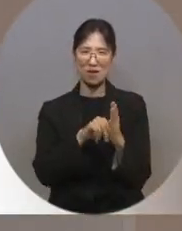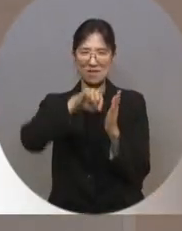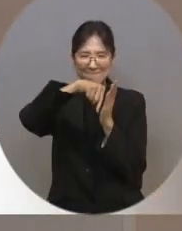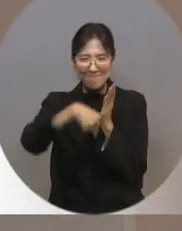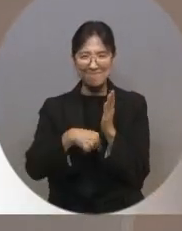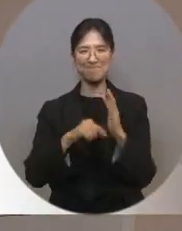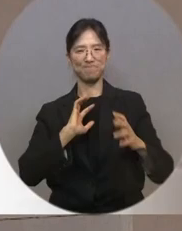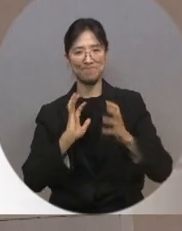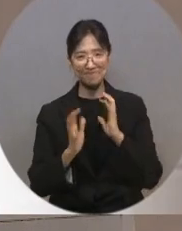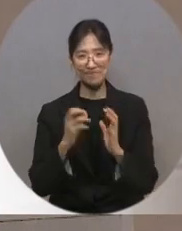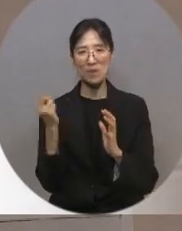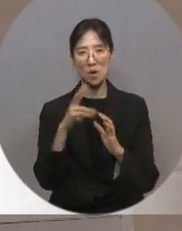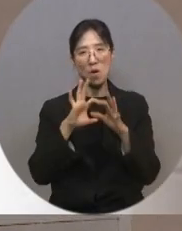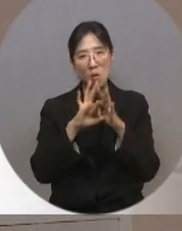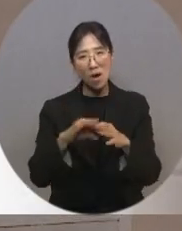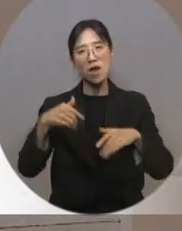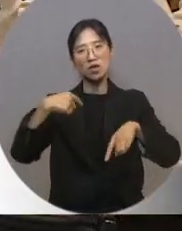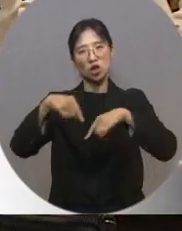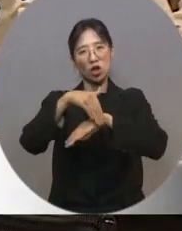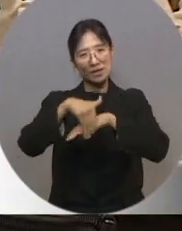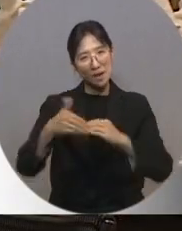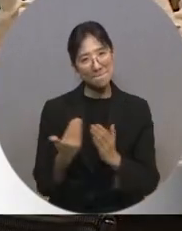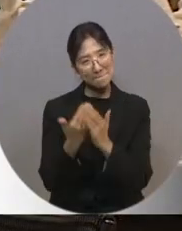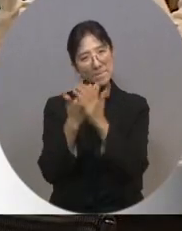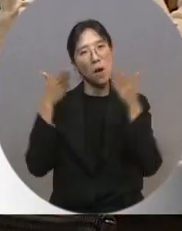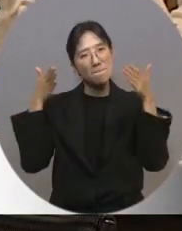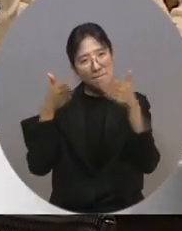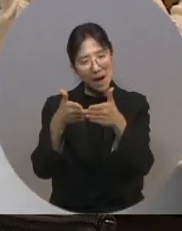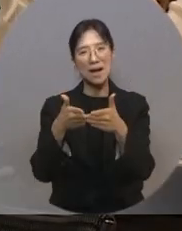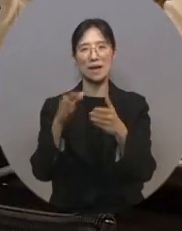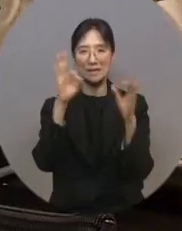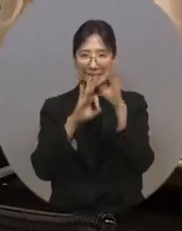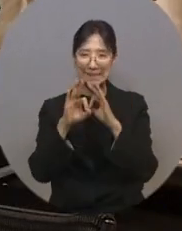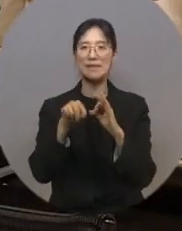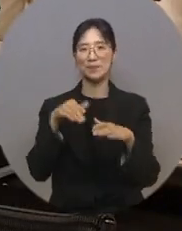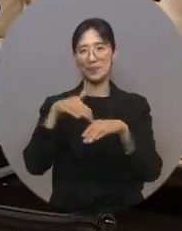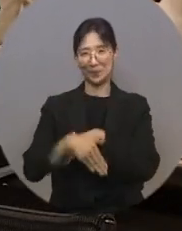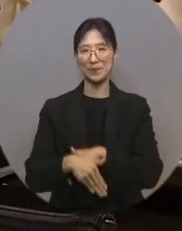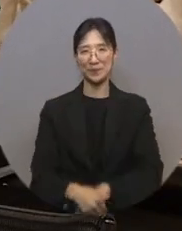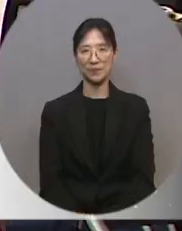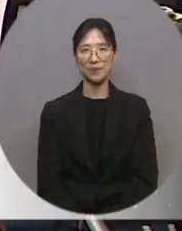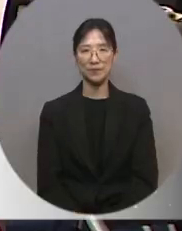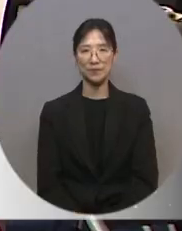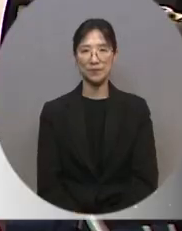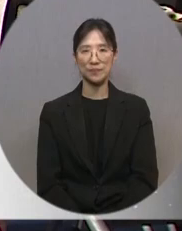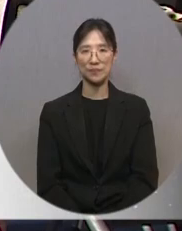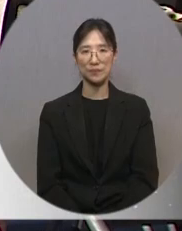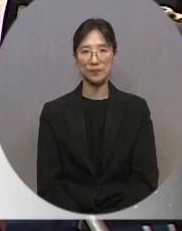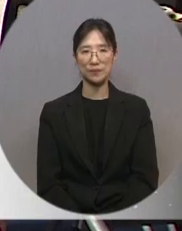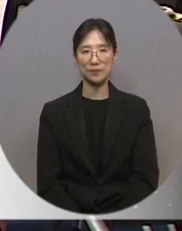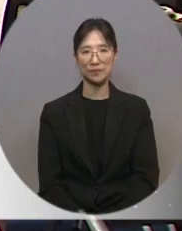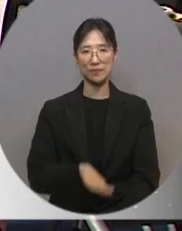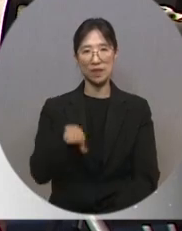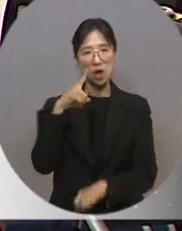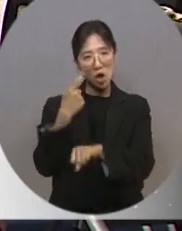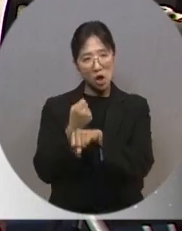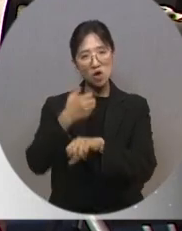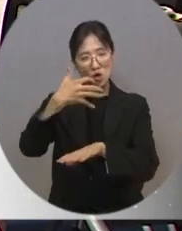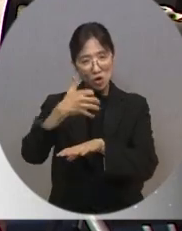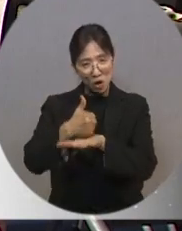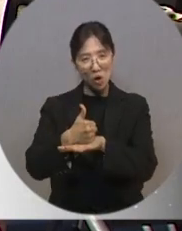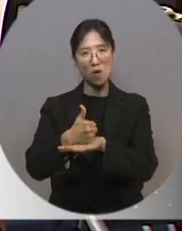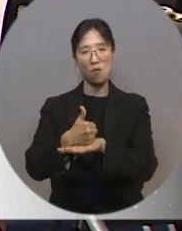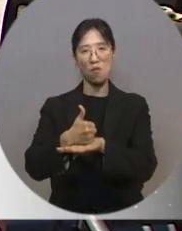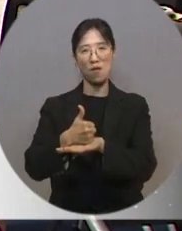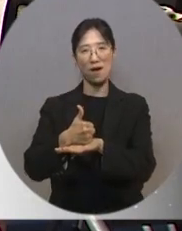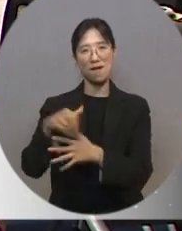논의와 더불어 관련 정책의 발전 방향을 모색하는 자리로 이어졌습니다. 저희가 연구 결과에